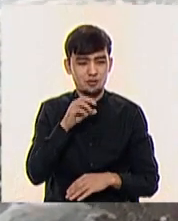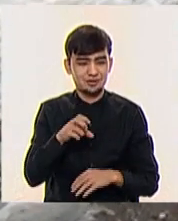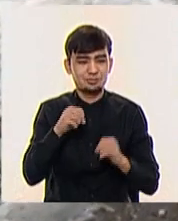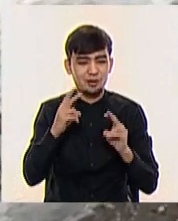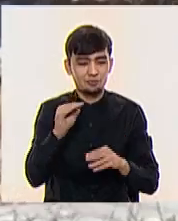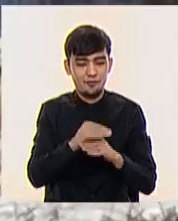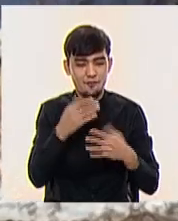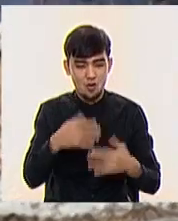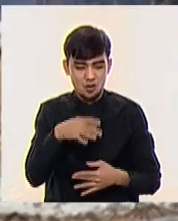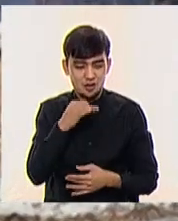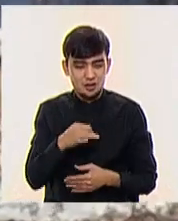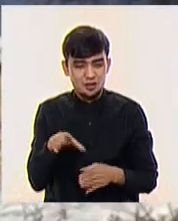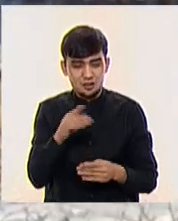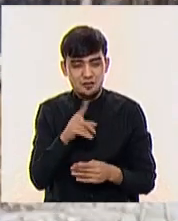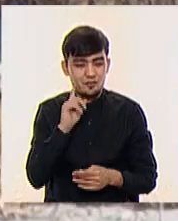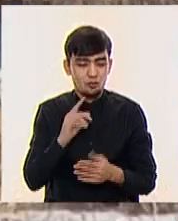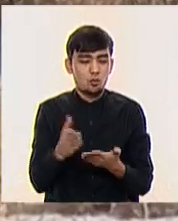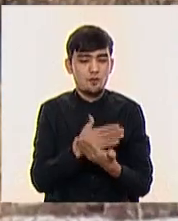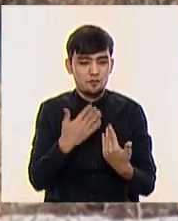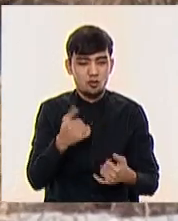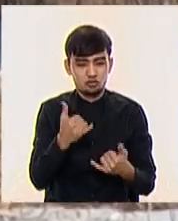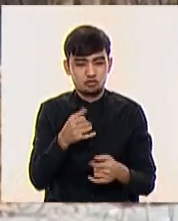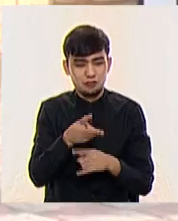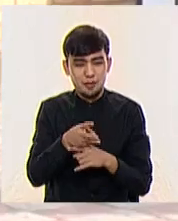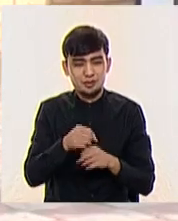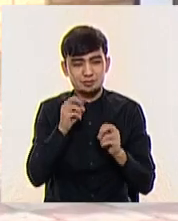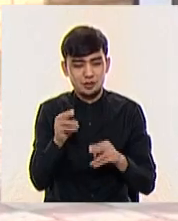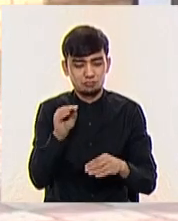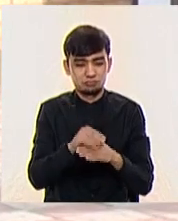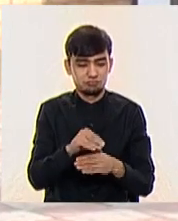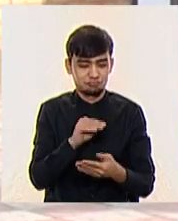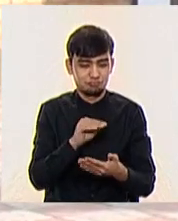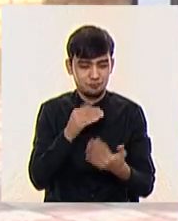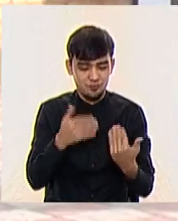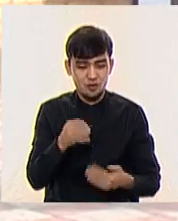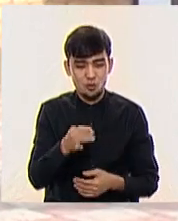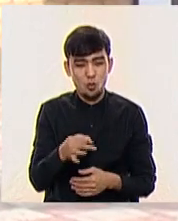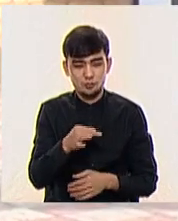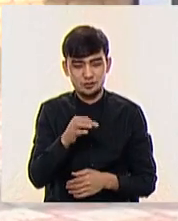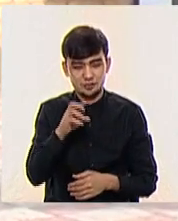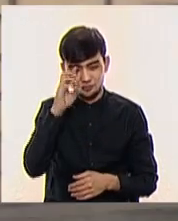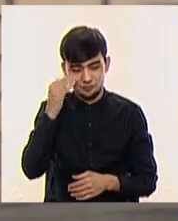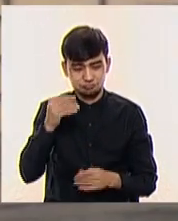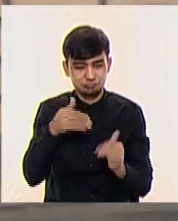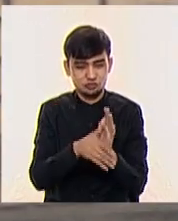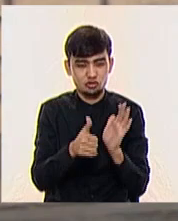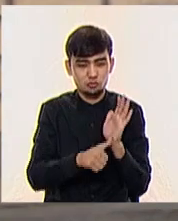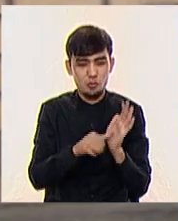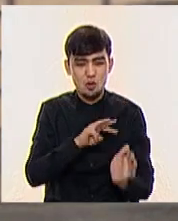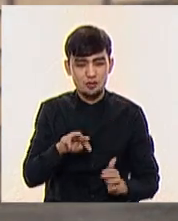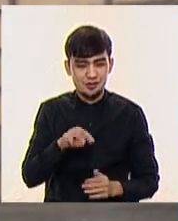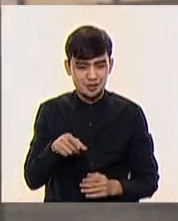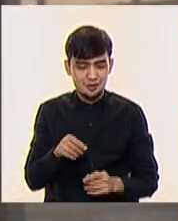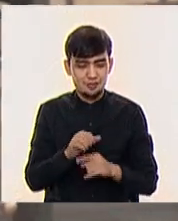ахуал тұрақтанған соң бекеттер қайта алынып, есесіне бейнебақылау камералары орнатыла бастады. Ол үшін облыстық бюджеттен 60 миллион теңгеге жуық